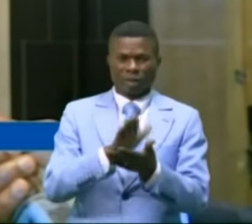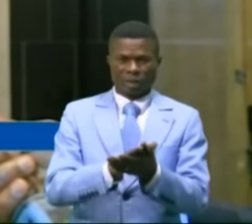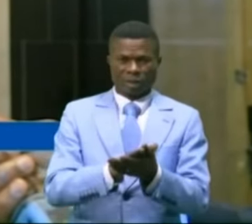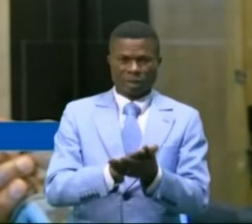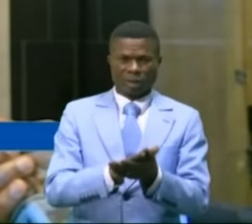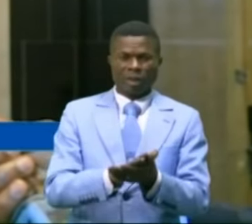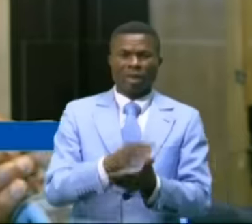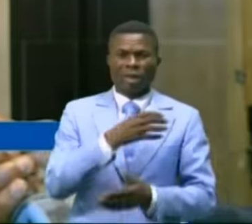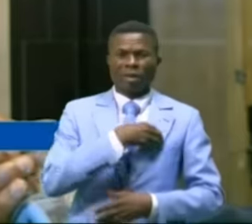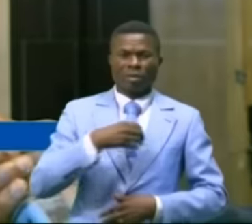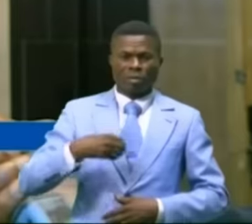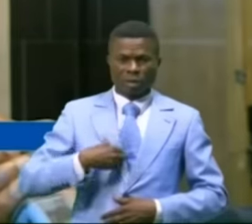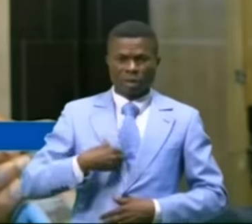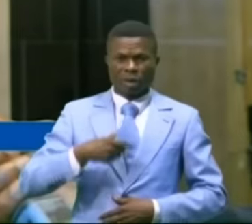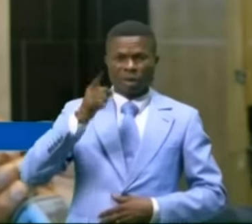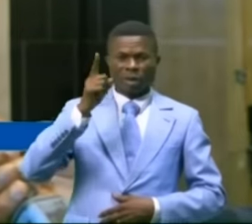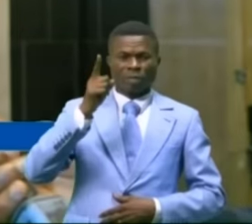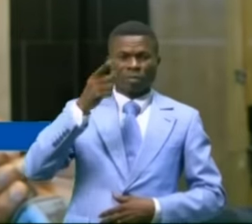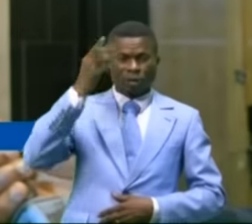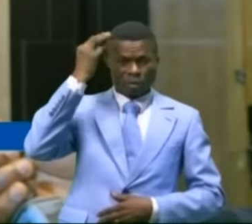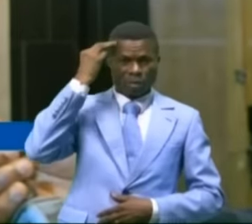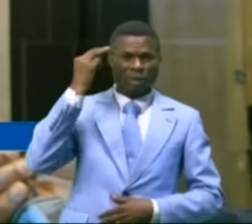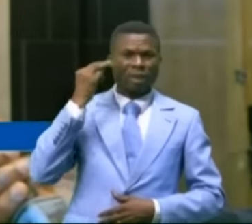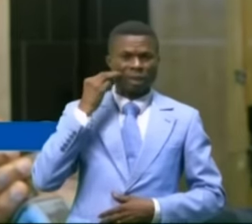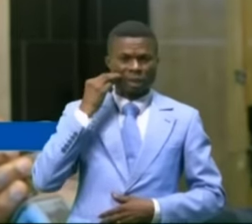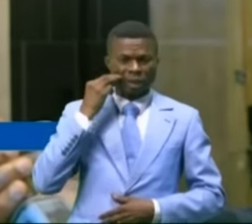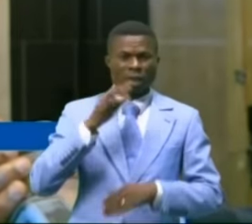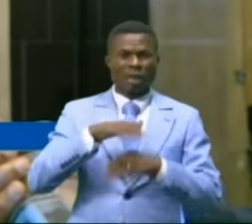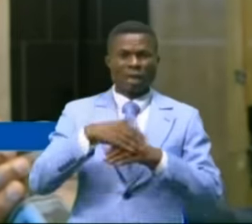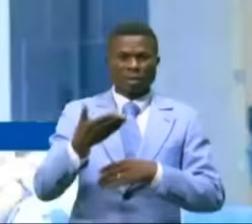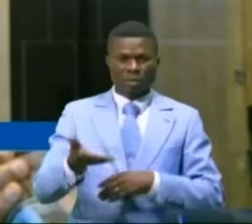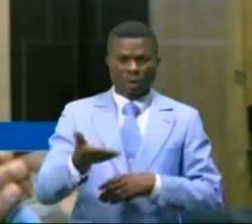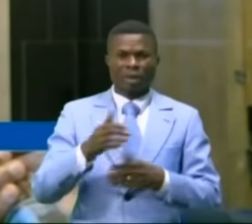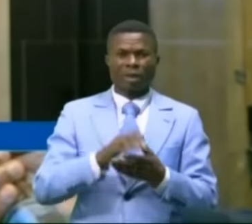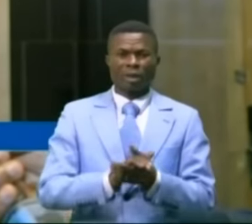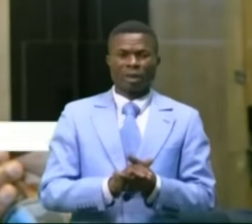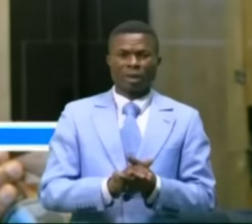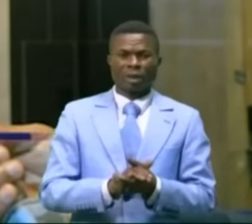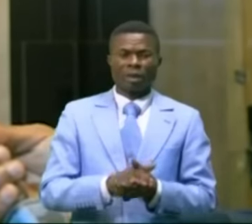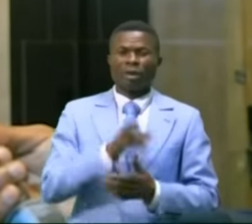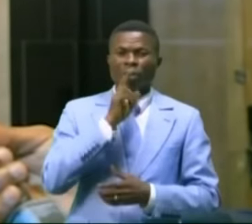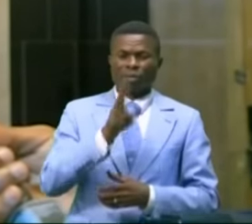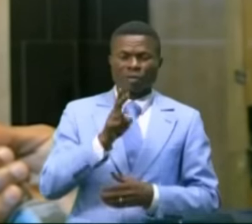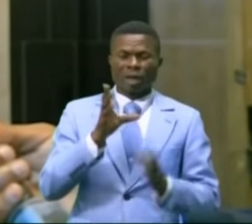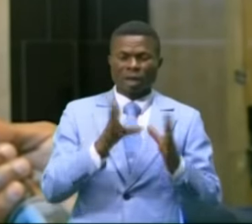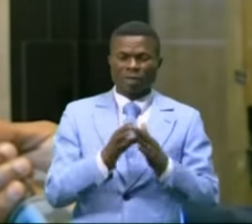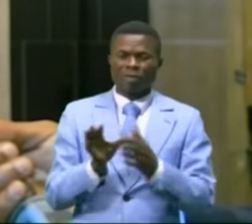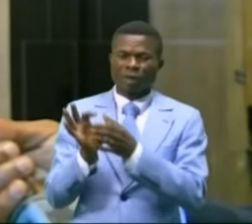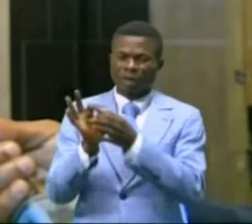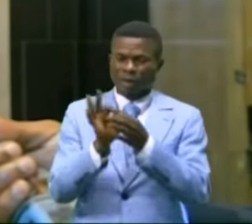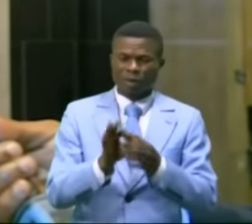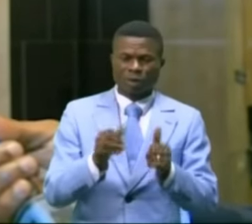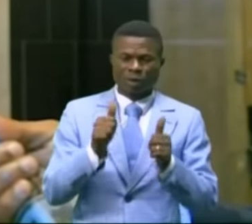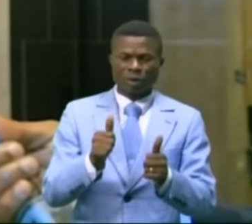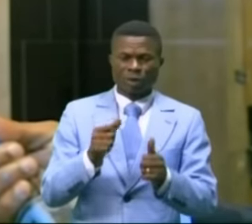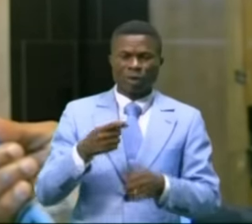à Madame la Première Ministre. Ensuite, vraiment en toute cordialité, nous avons